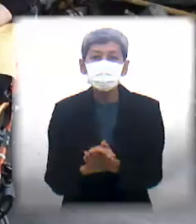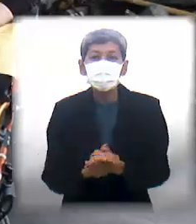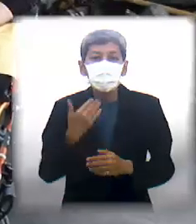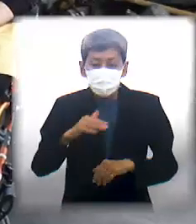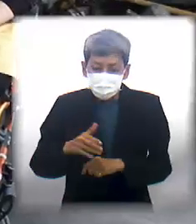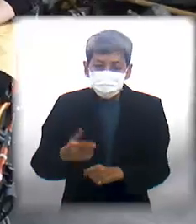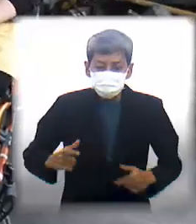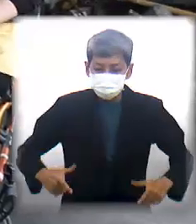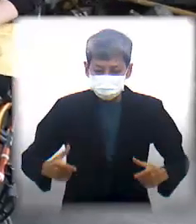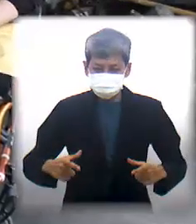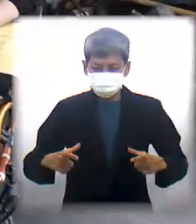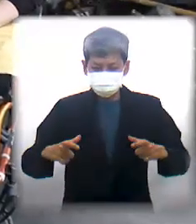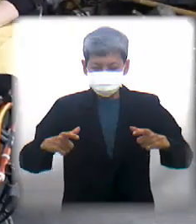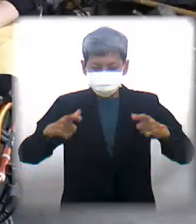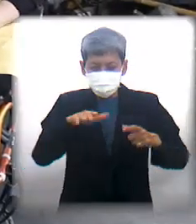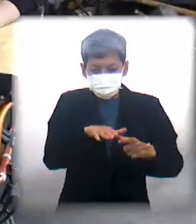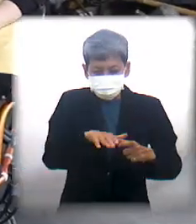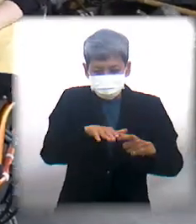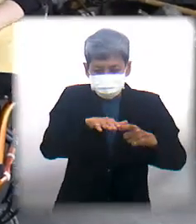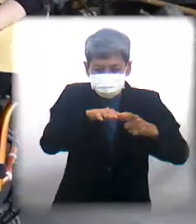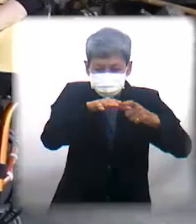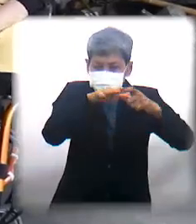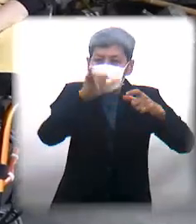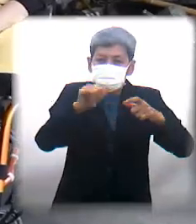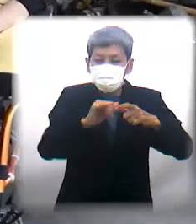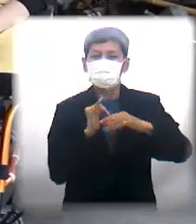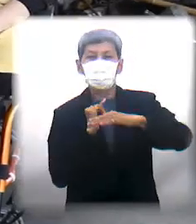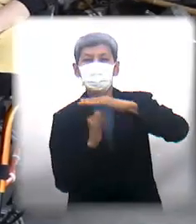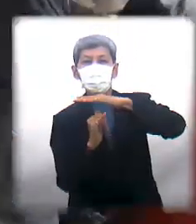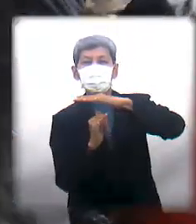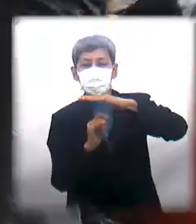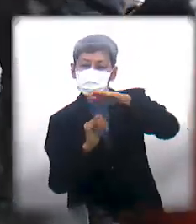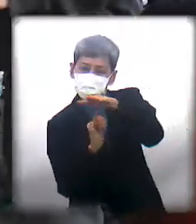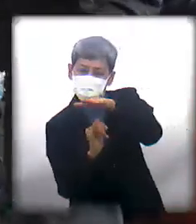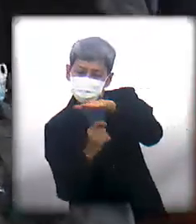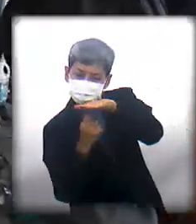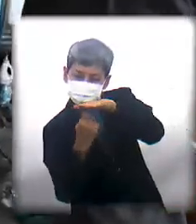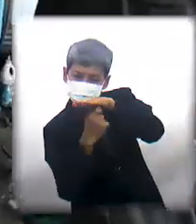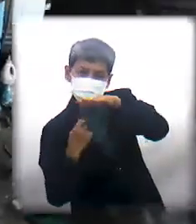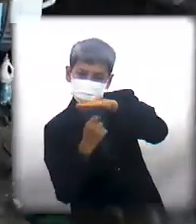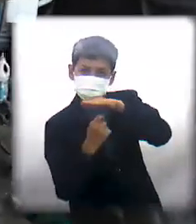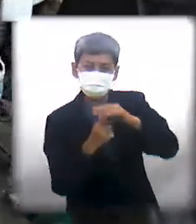รถถ้าจะไม่มีตัวยกรถผมก็จะนอนใต้ท้องรถเอา